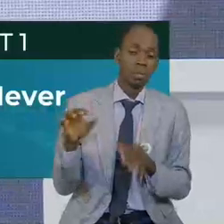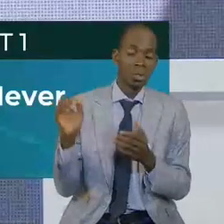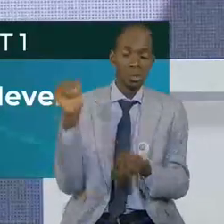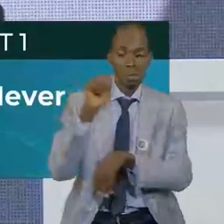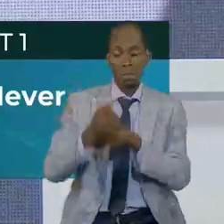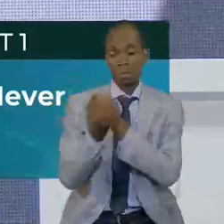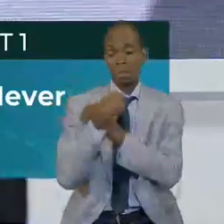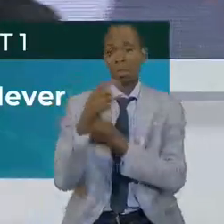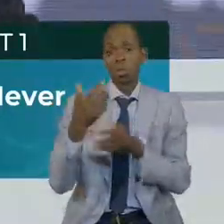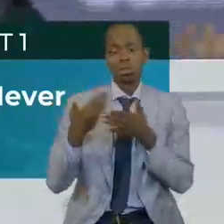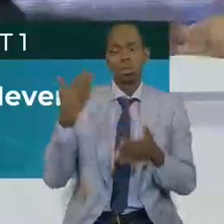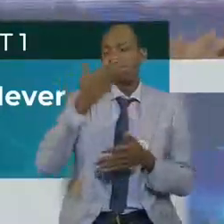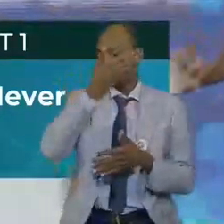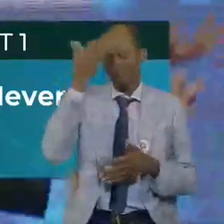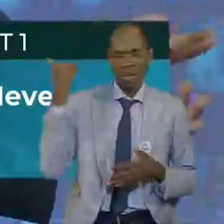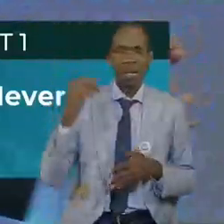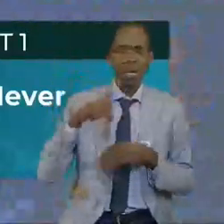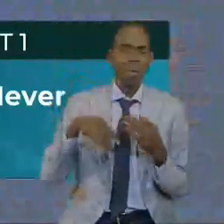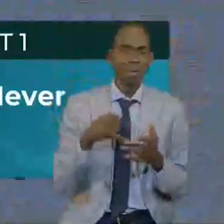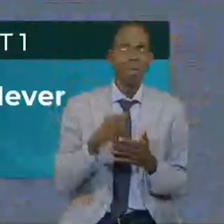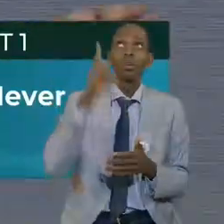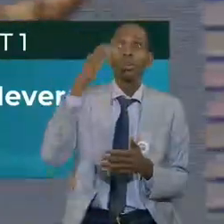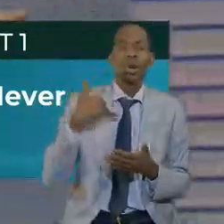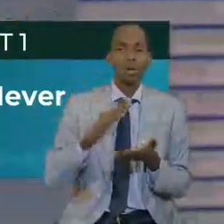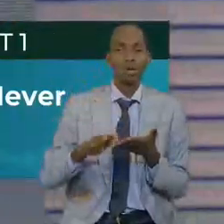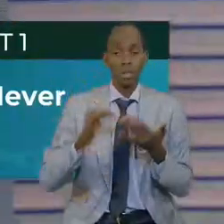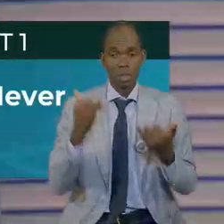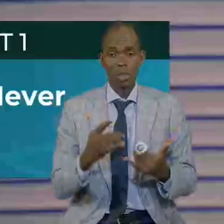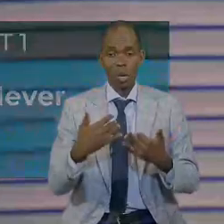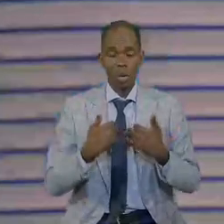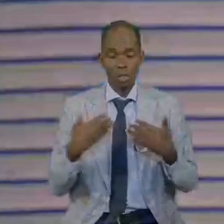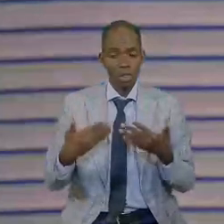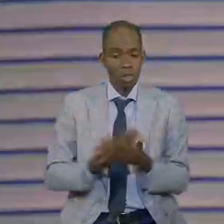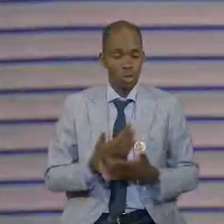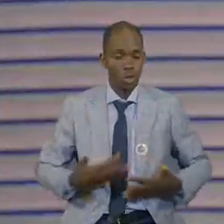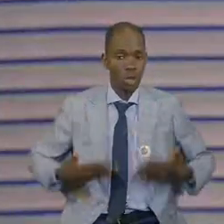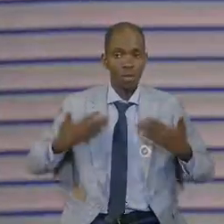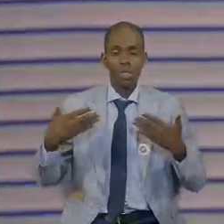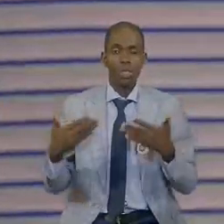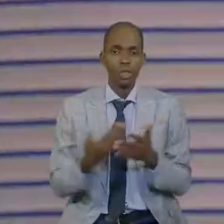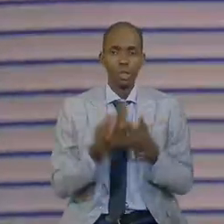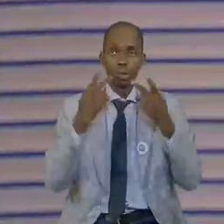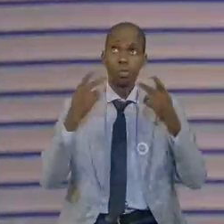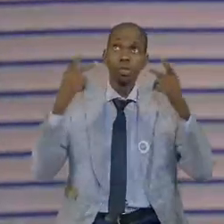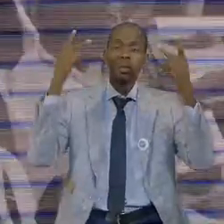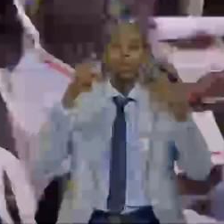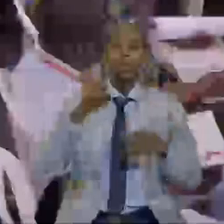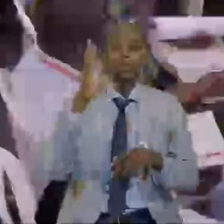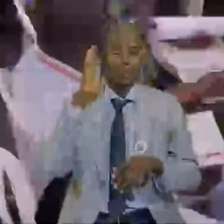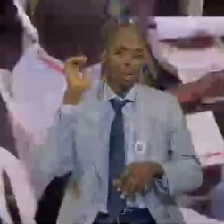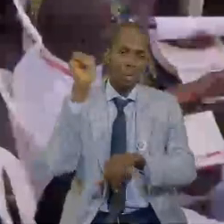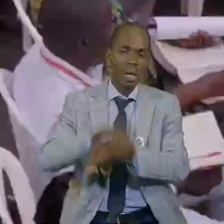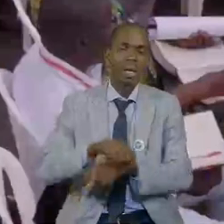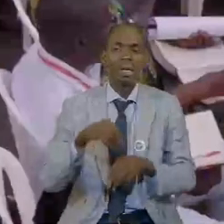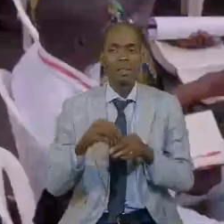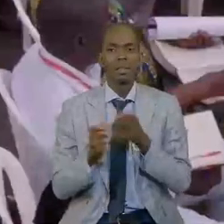that. God has forgiven. Now you have a new life and a new prospect. You will overcome. Oublions donc